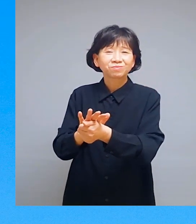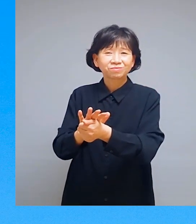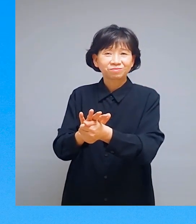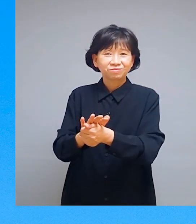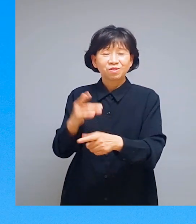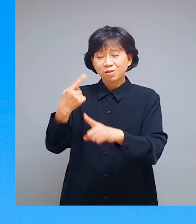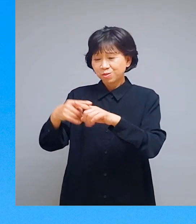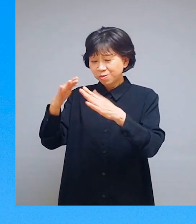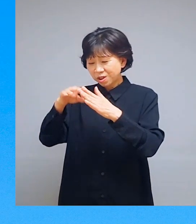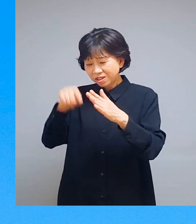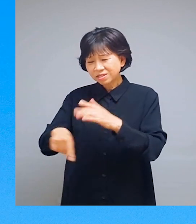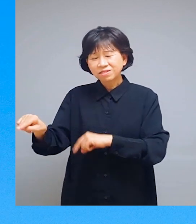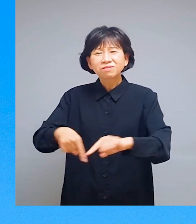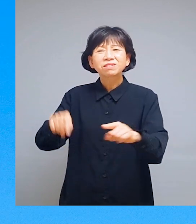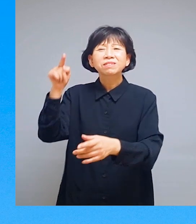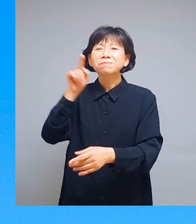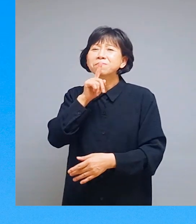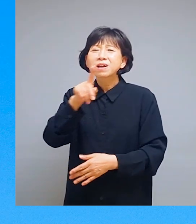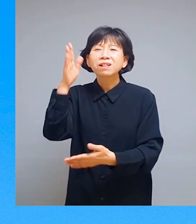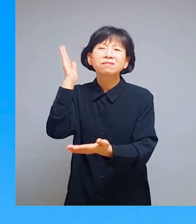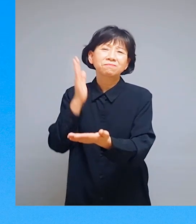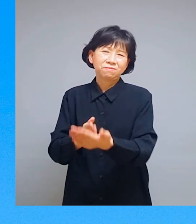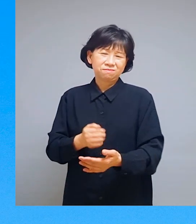여기서 이야기하세요? 정치 얘기하지 마시라니까.